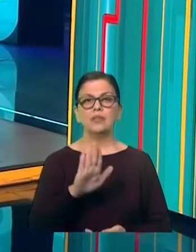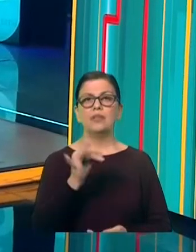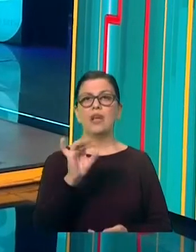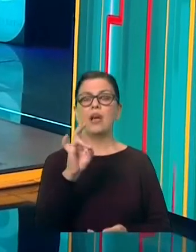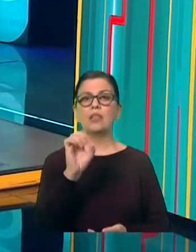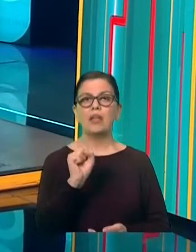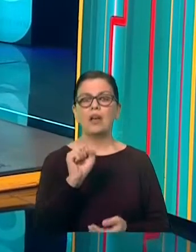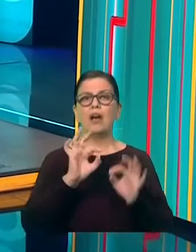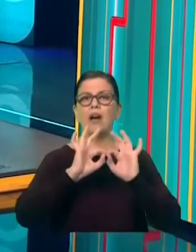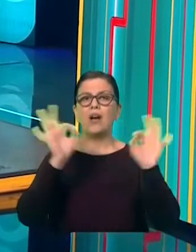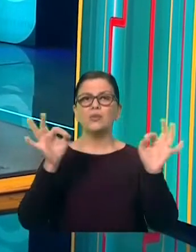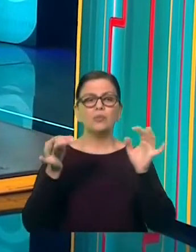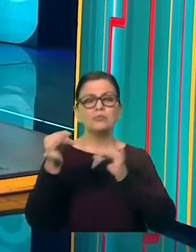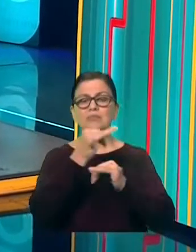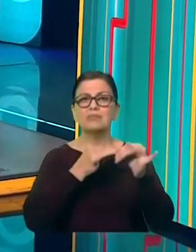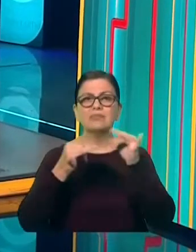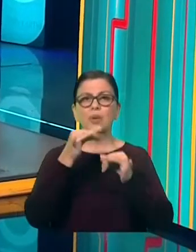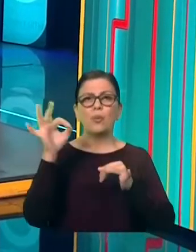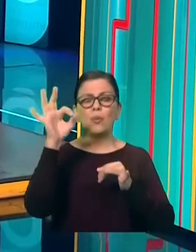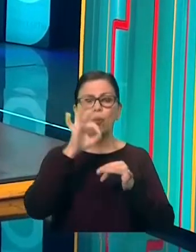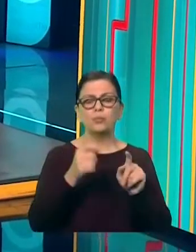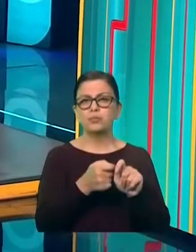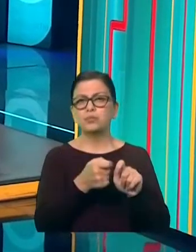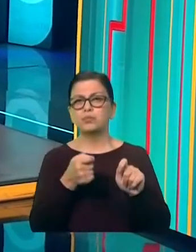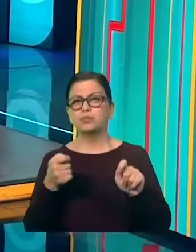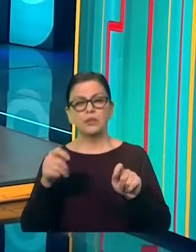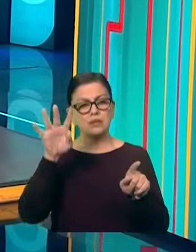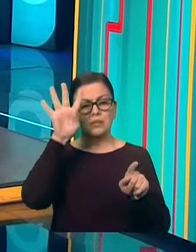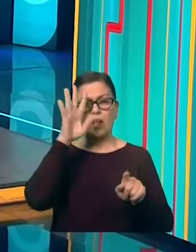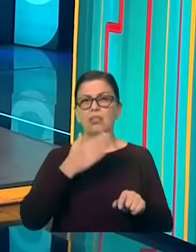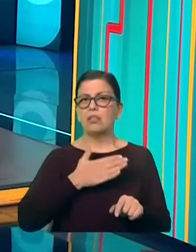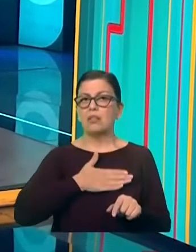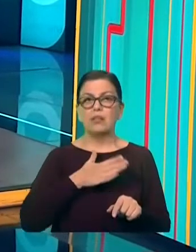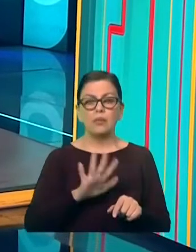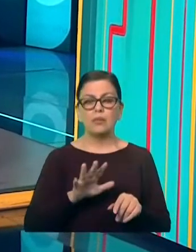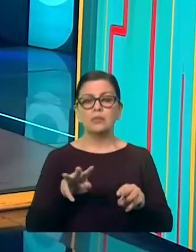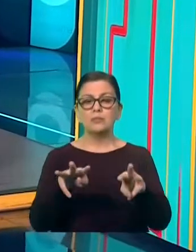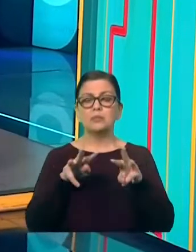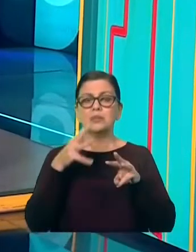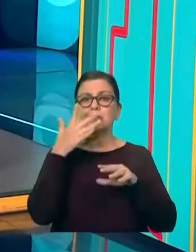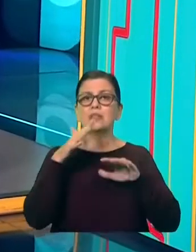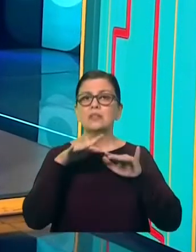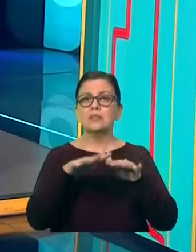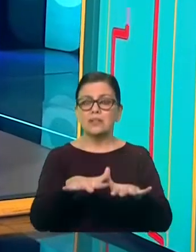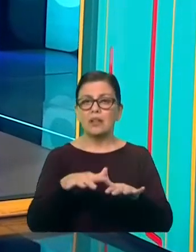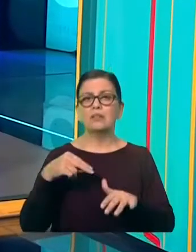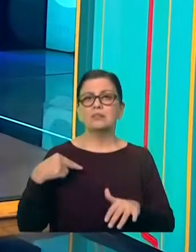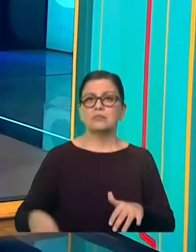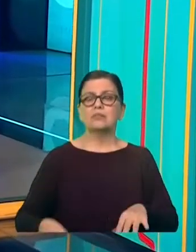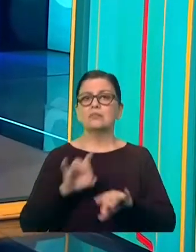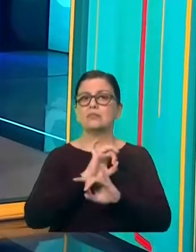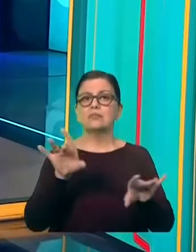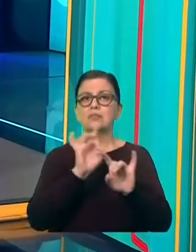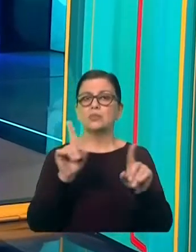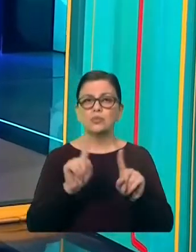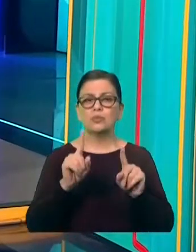Viyana'daki nüvə danışıqlarının ləng irəliləməsi İranı qane etmir. Ölkənin Xarici İşlər Nazirliyinin sözcüsü Səid Xətibzadə